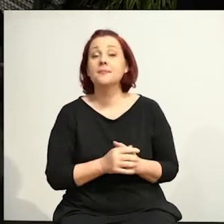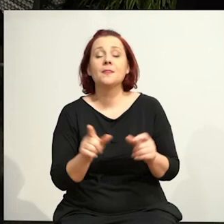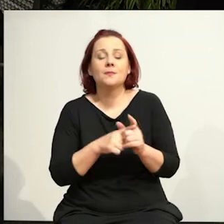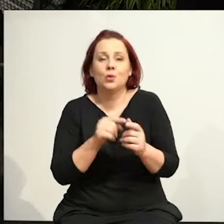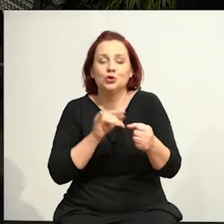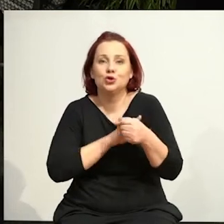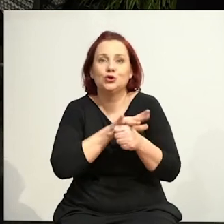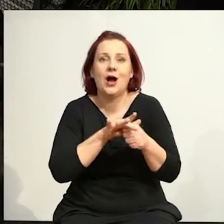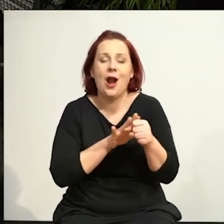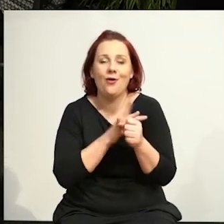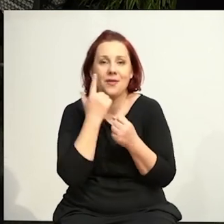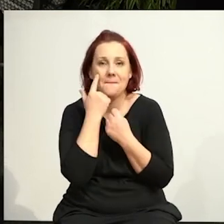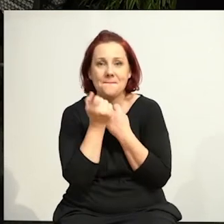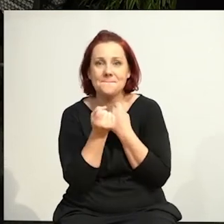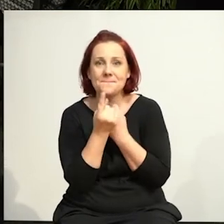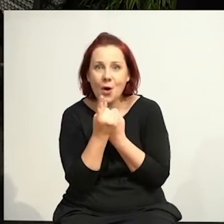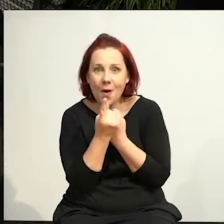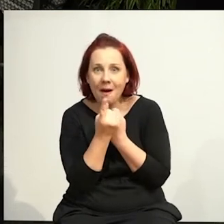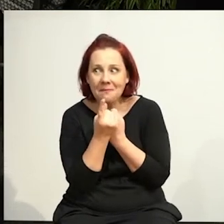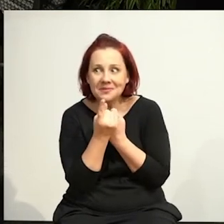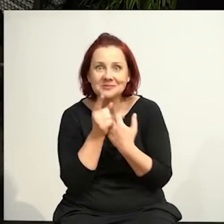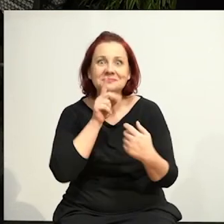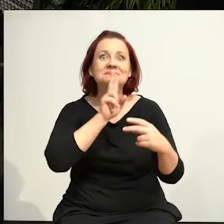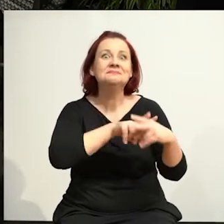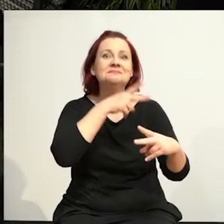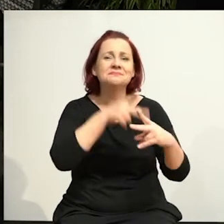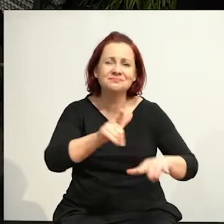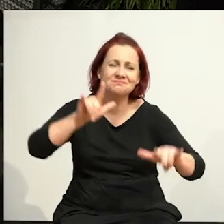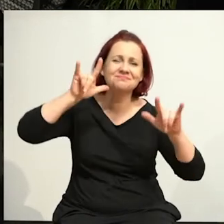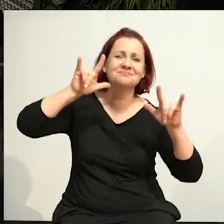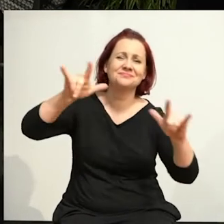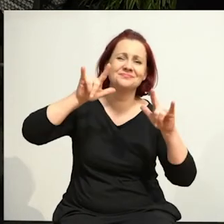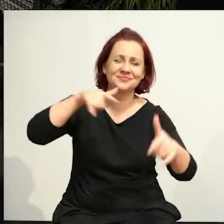żeby tego Norwida grać właśnie metalowo.